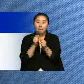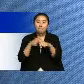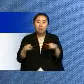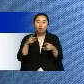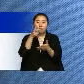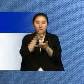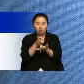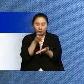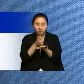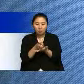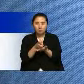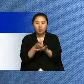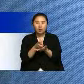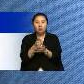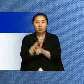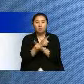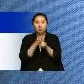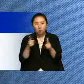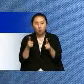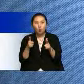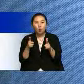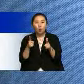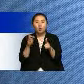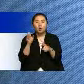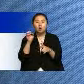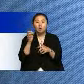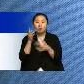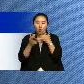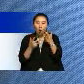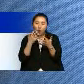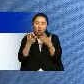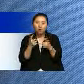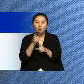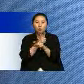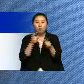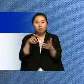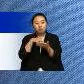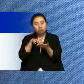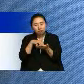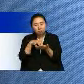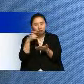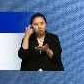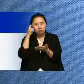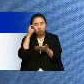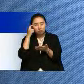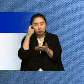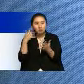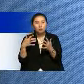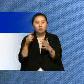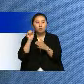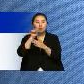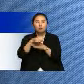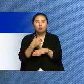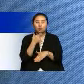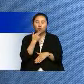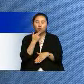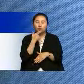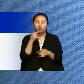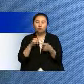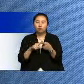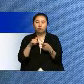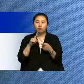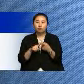환경영향평가법이라든지 열수요 과다기상이라든지 뭐 이런 것 때문에 준공을 해줄 수